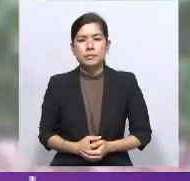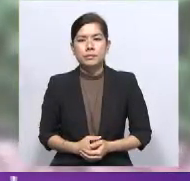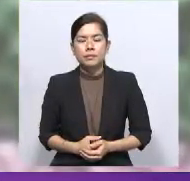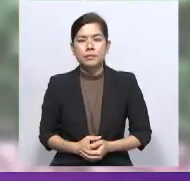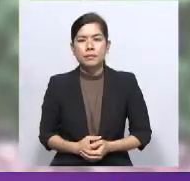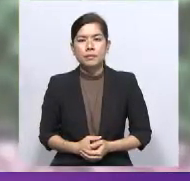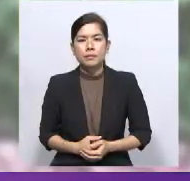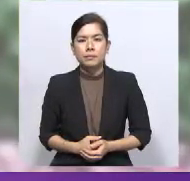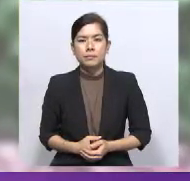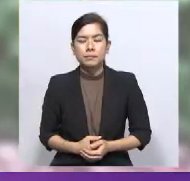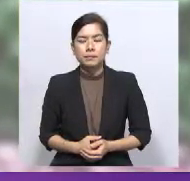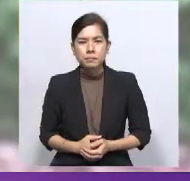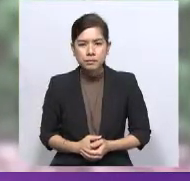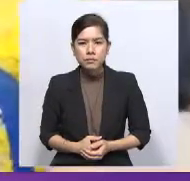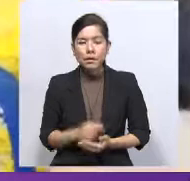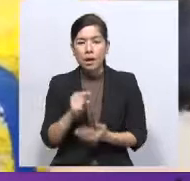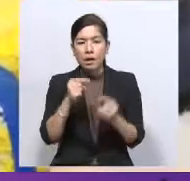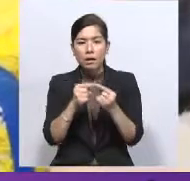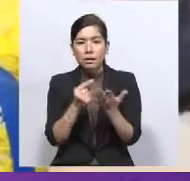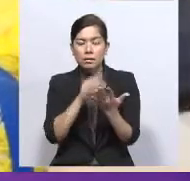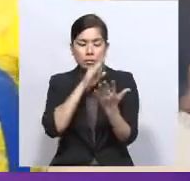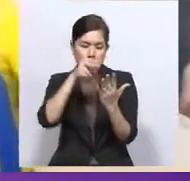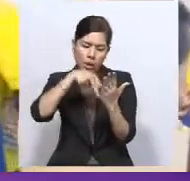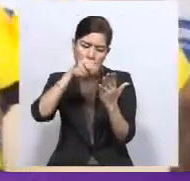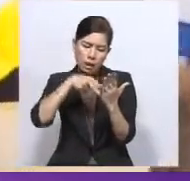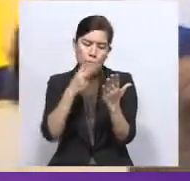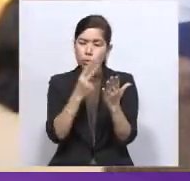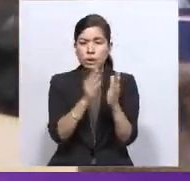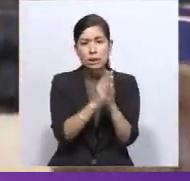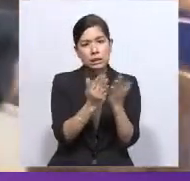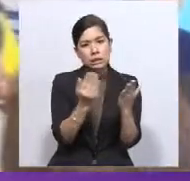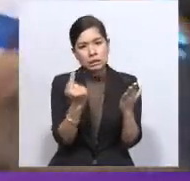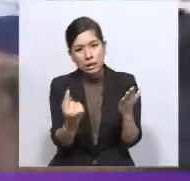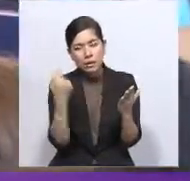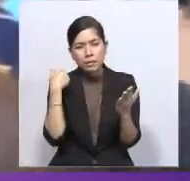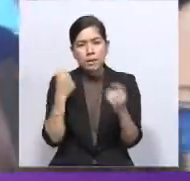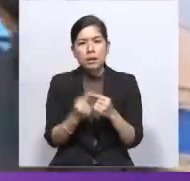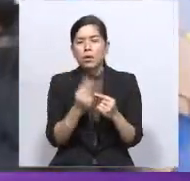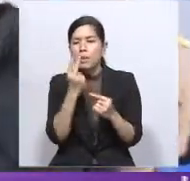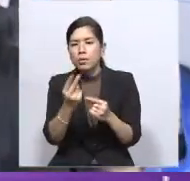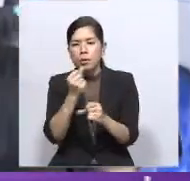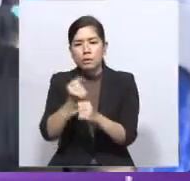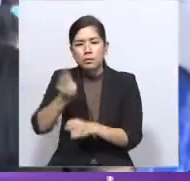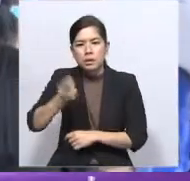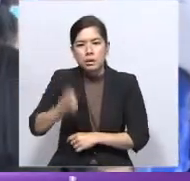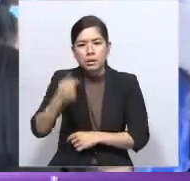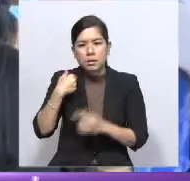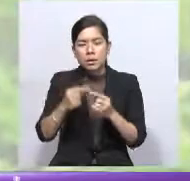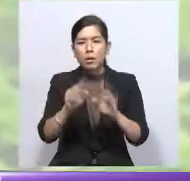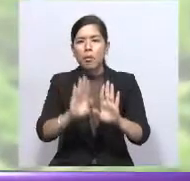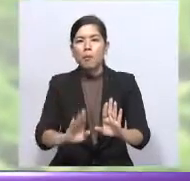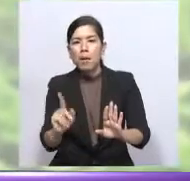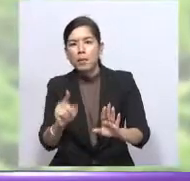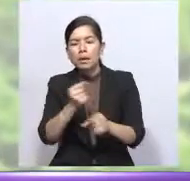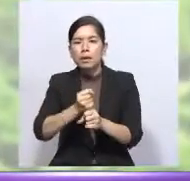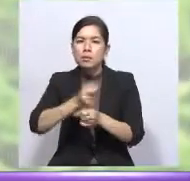ถ้าเด็กทุกวันเรียนแต่ตำราเขาจะไปแบกลำบากแค่ไหนเขาทำรางกันยังไงเขาทำไร่ทำสวนกันยังไงเขาทำประมงมันเหนื่อย ทำ